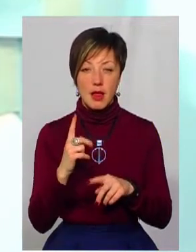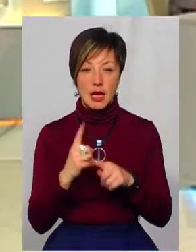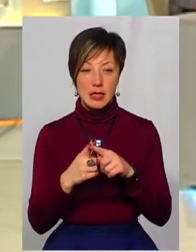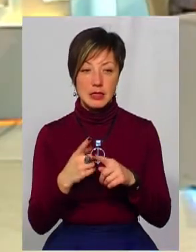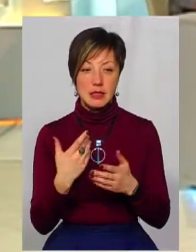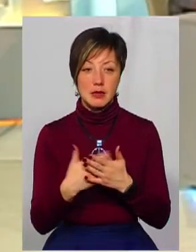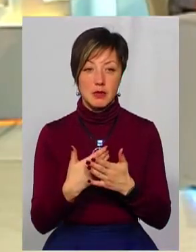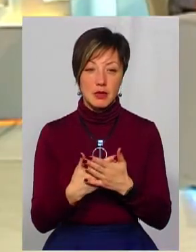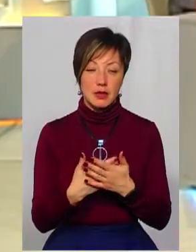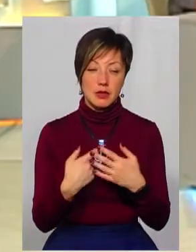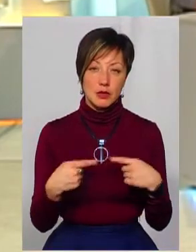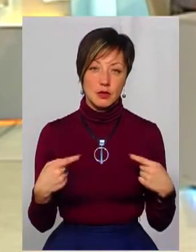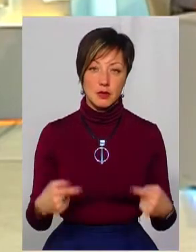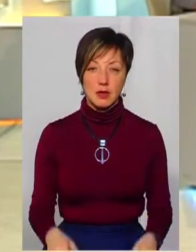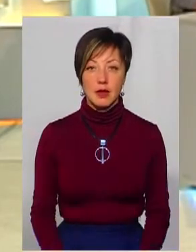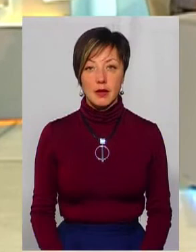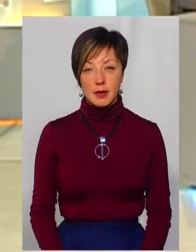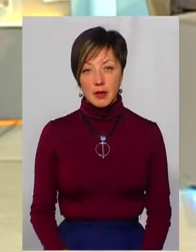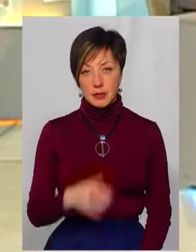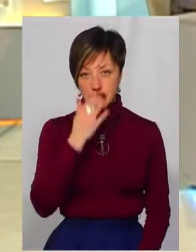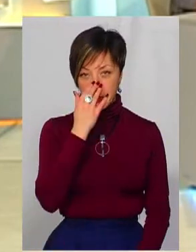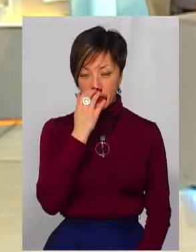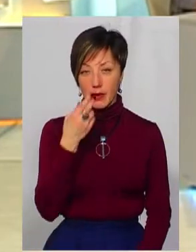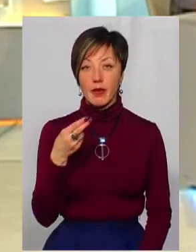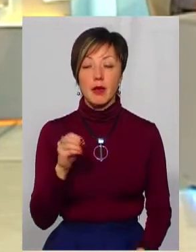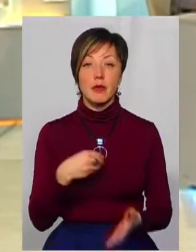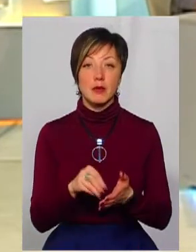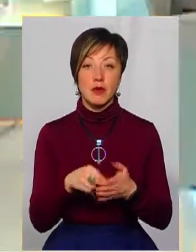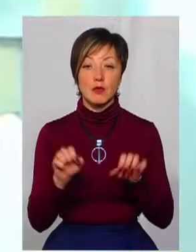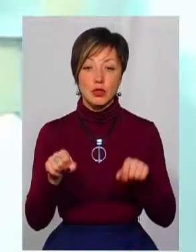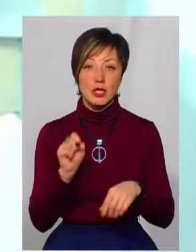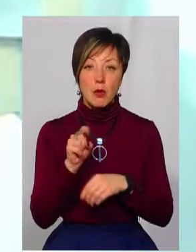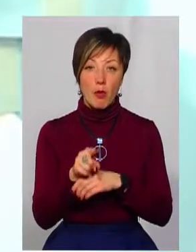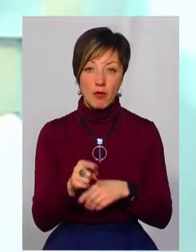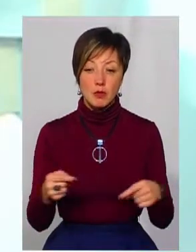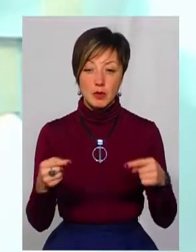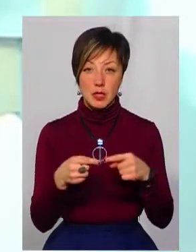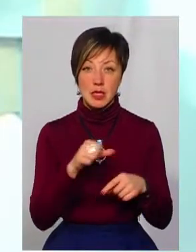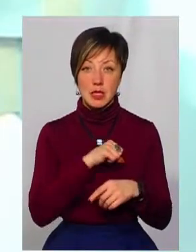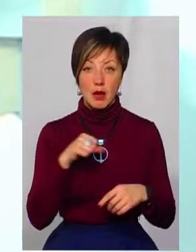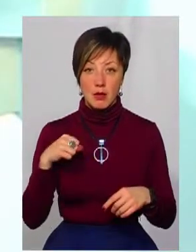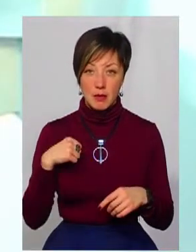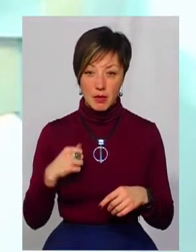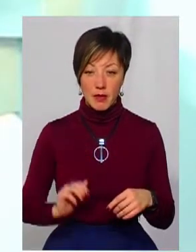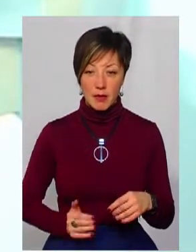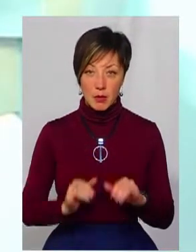там, цих а купувати. А де ж їх придбавати? Їх можна замовити безпосередньо в самих